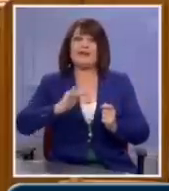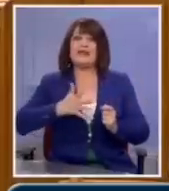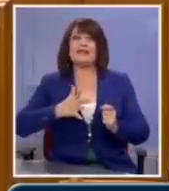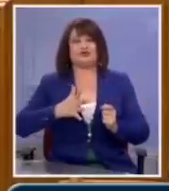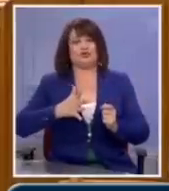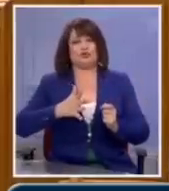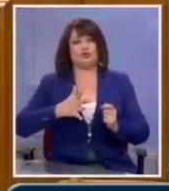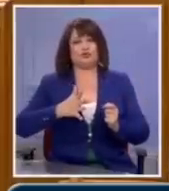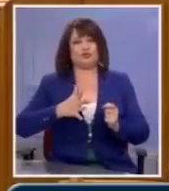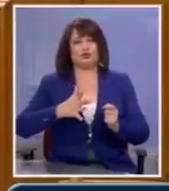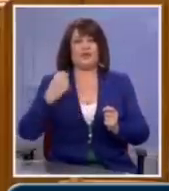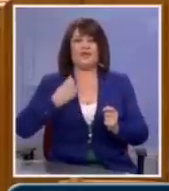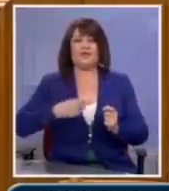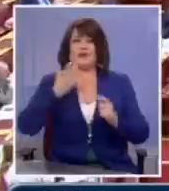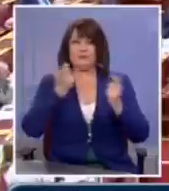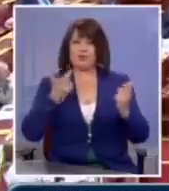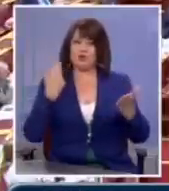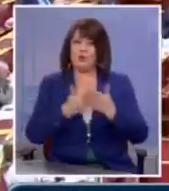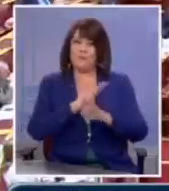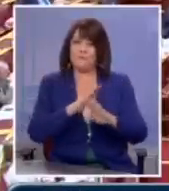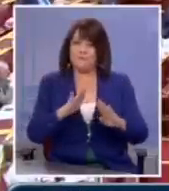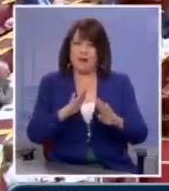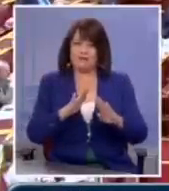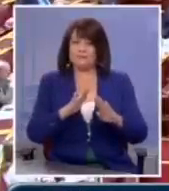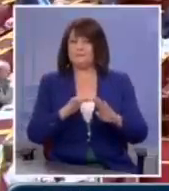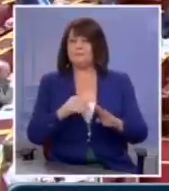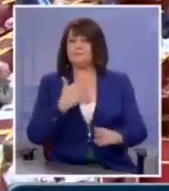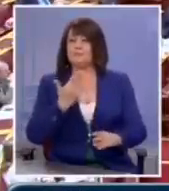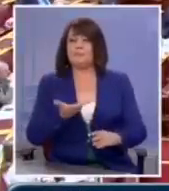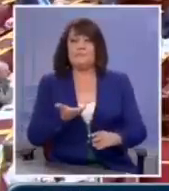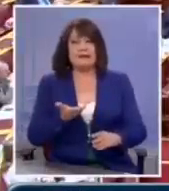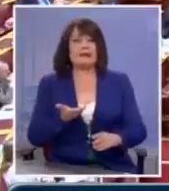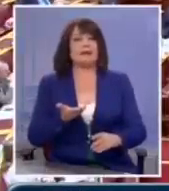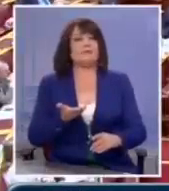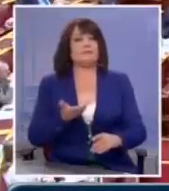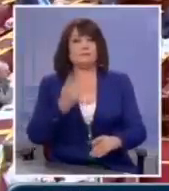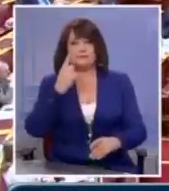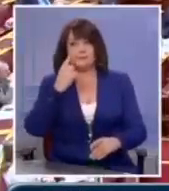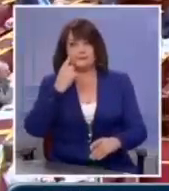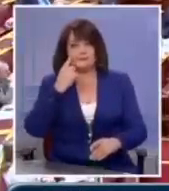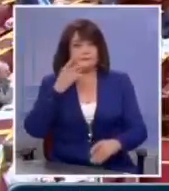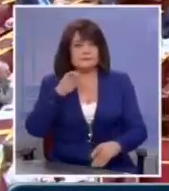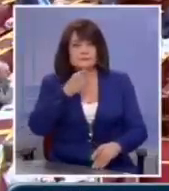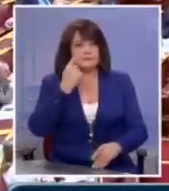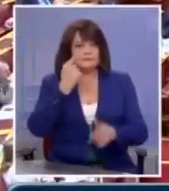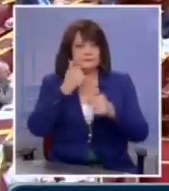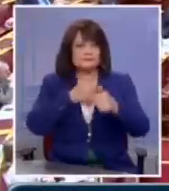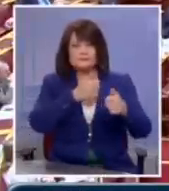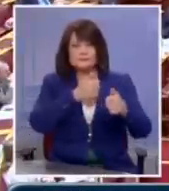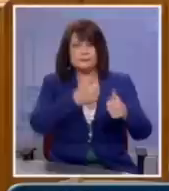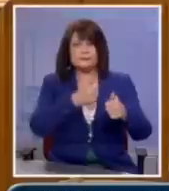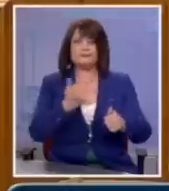τελειώσει το δημοτικό ολόκληρο και να παρακολουθούμε, αφού θα έχει πάρει